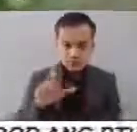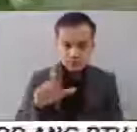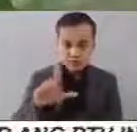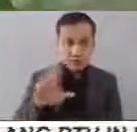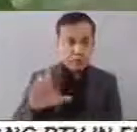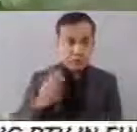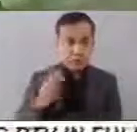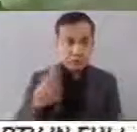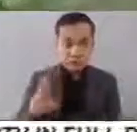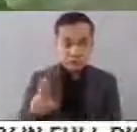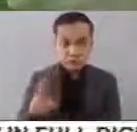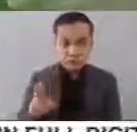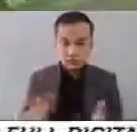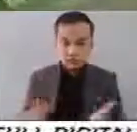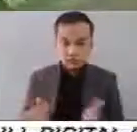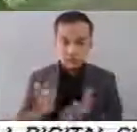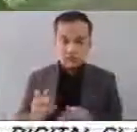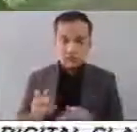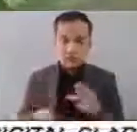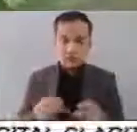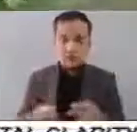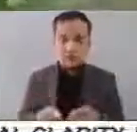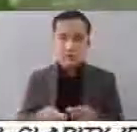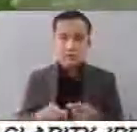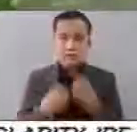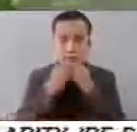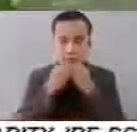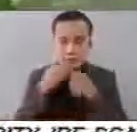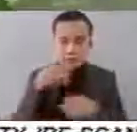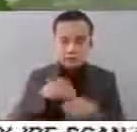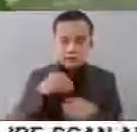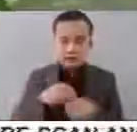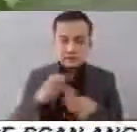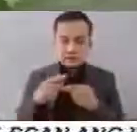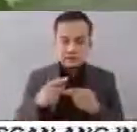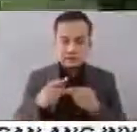plumes na nasa 100